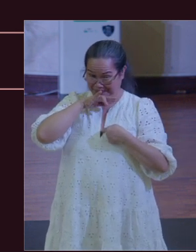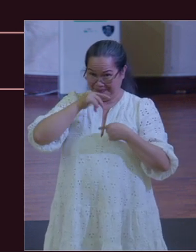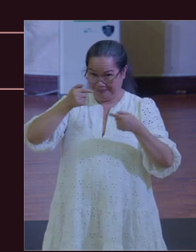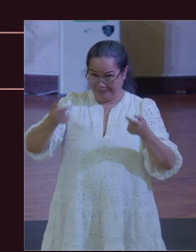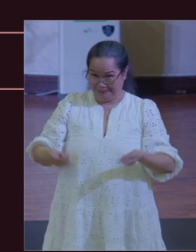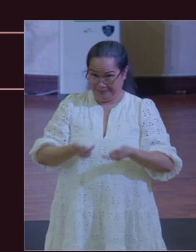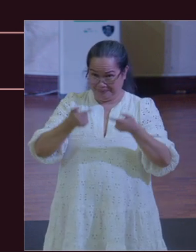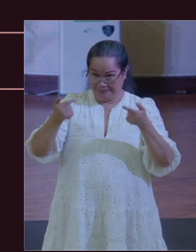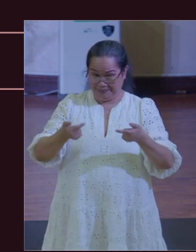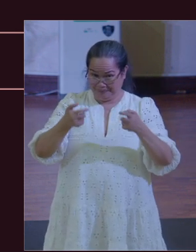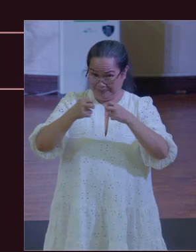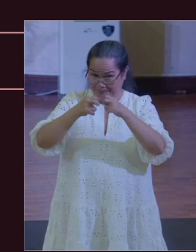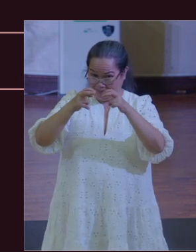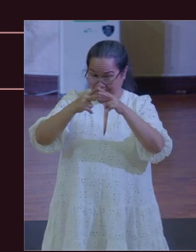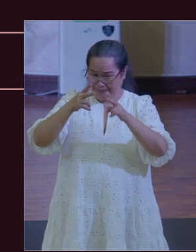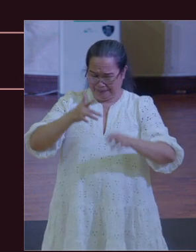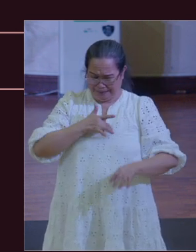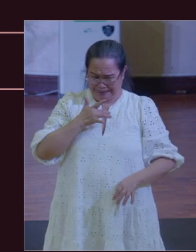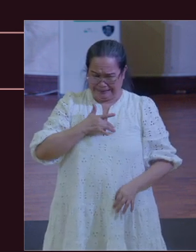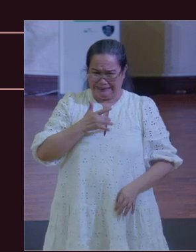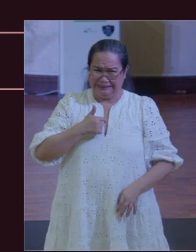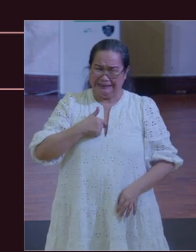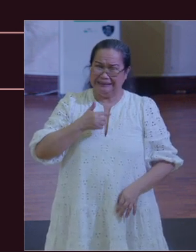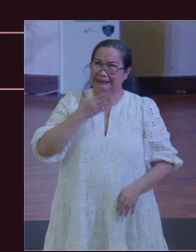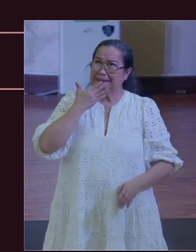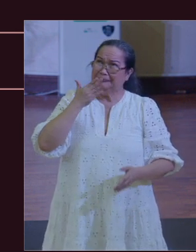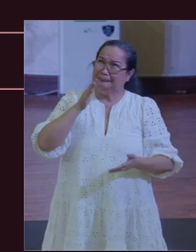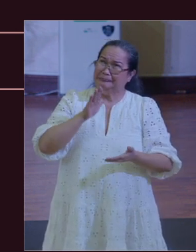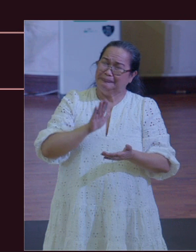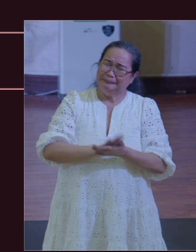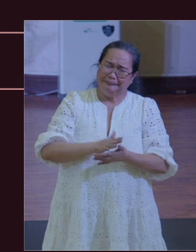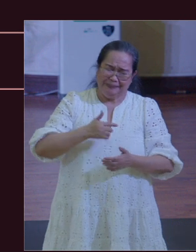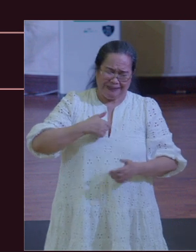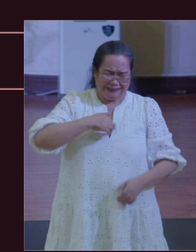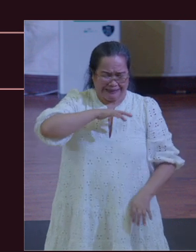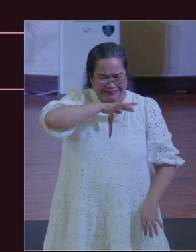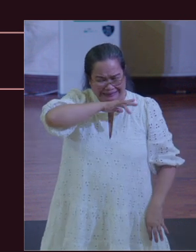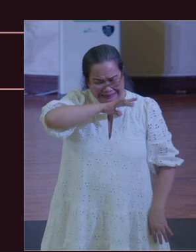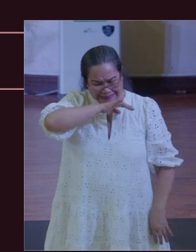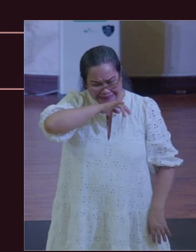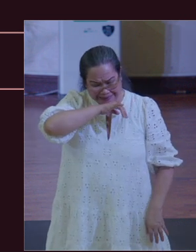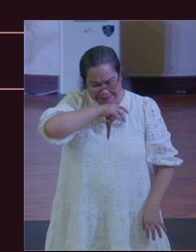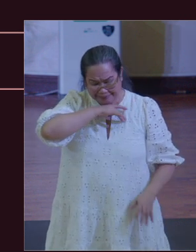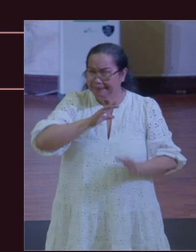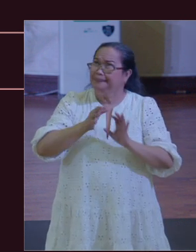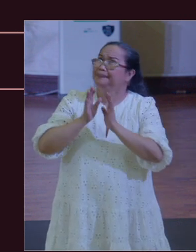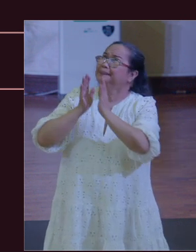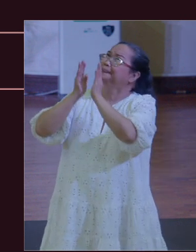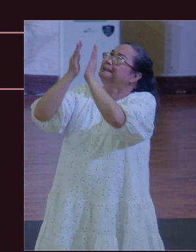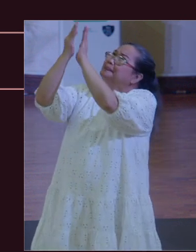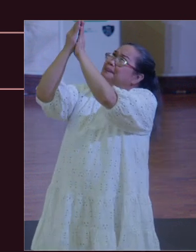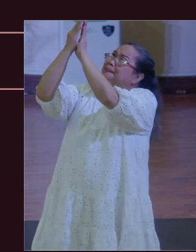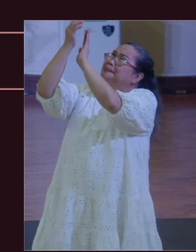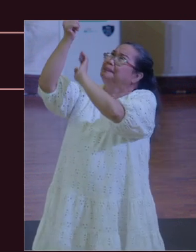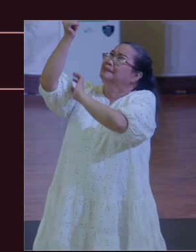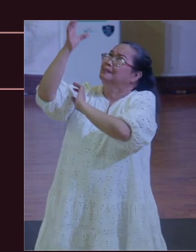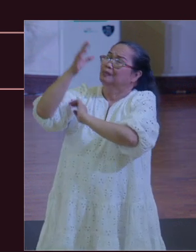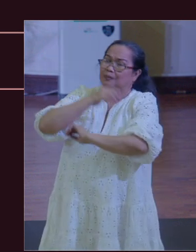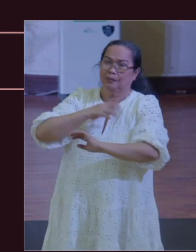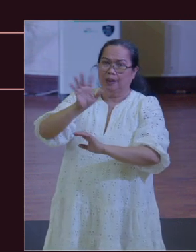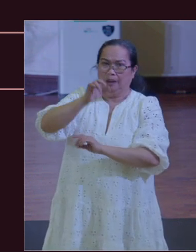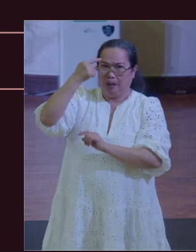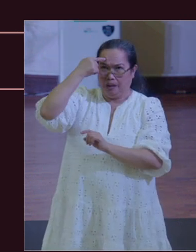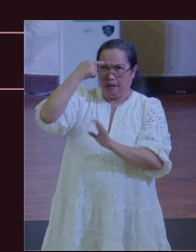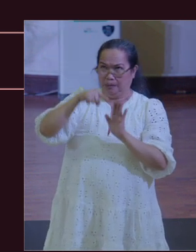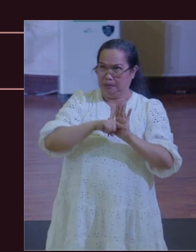ka, habang damdam mo yung dumi ng kasalanan mo, lumapit ka sa Panginoon. Huwag mong isipin